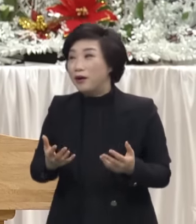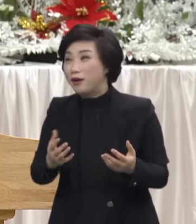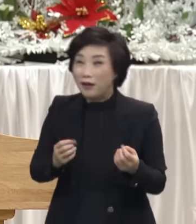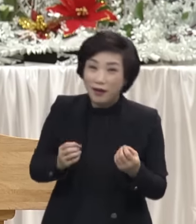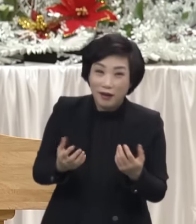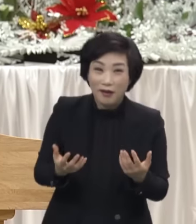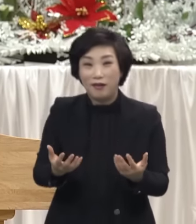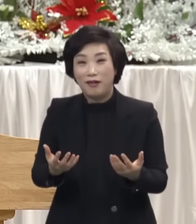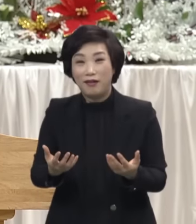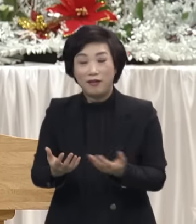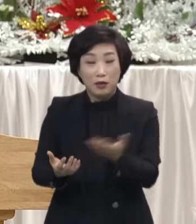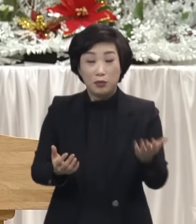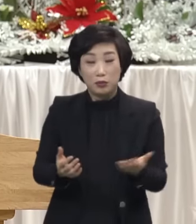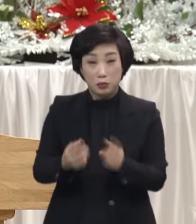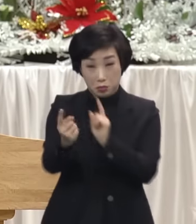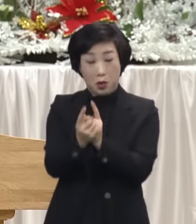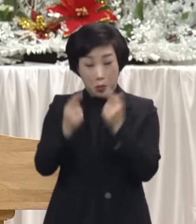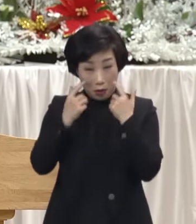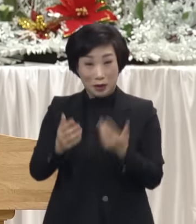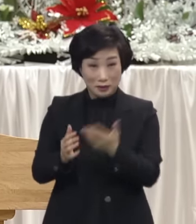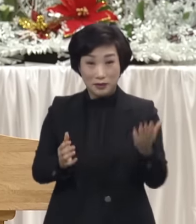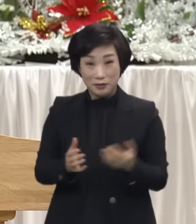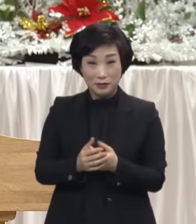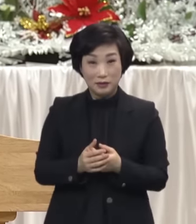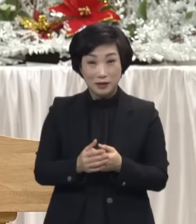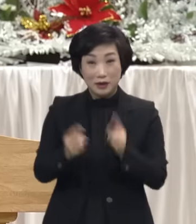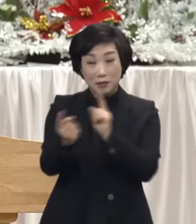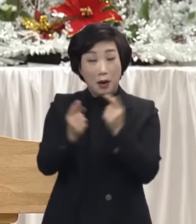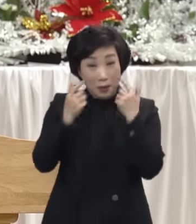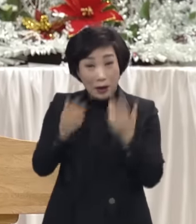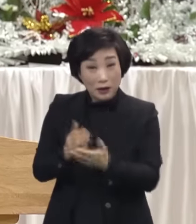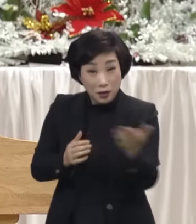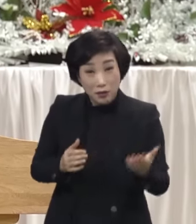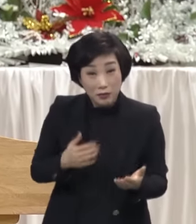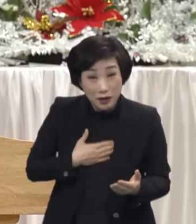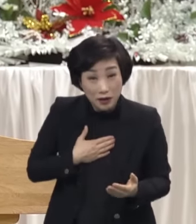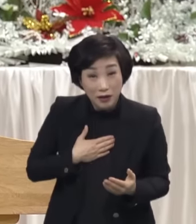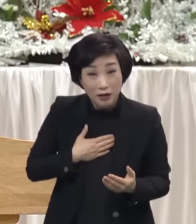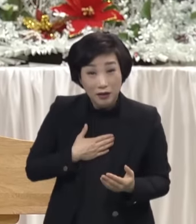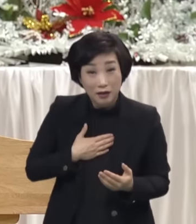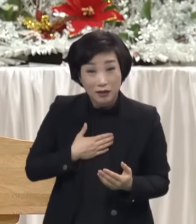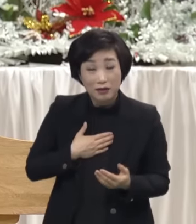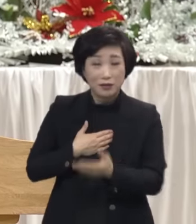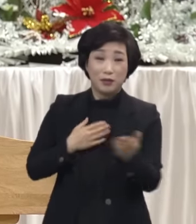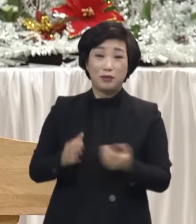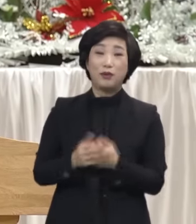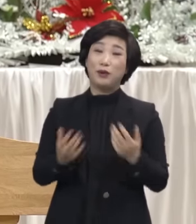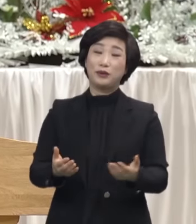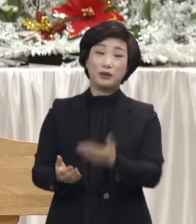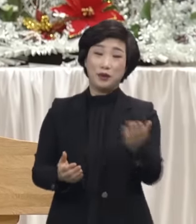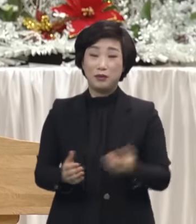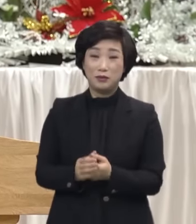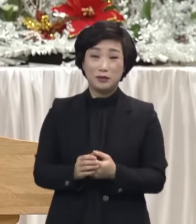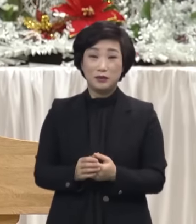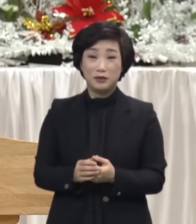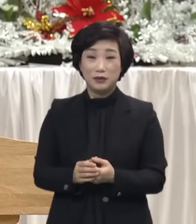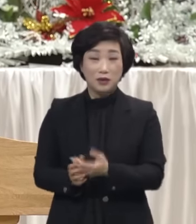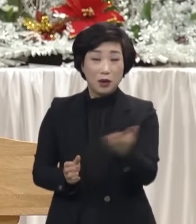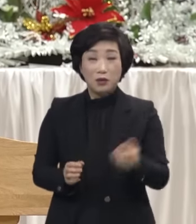어찌하시겠습니까? 그날은 꼭 올 텐데, 그날은 당신이 꼭 만나고야 말 텐데, 그 시간은